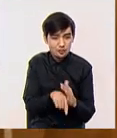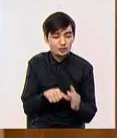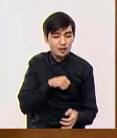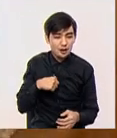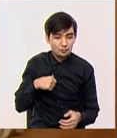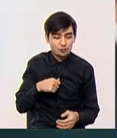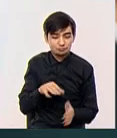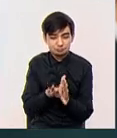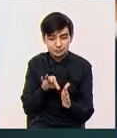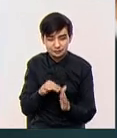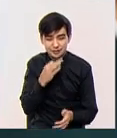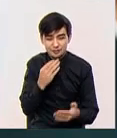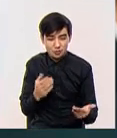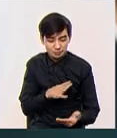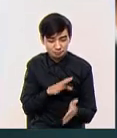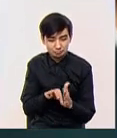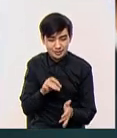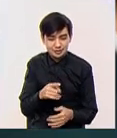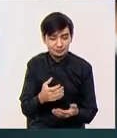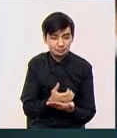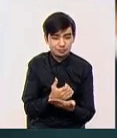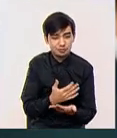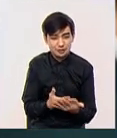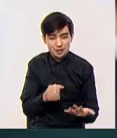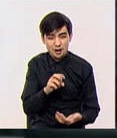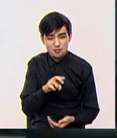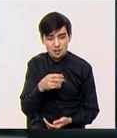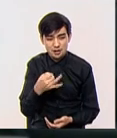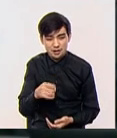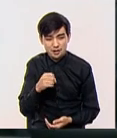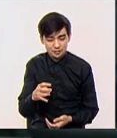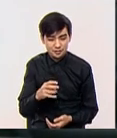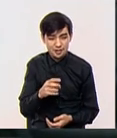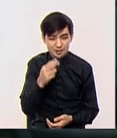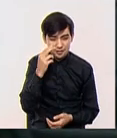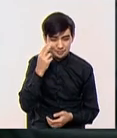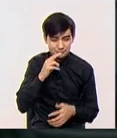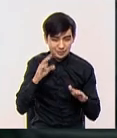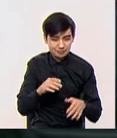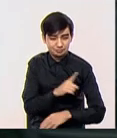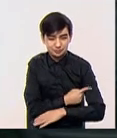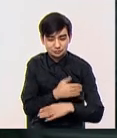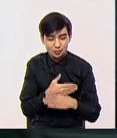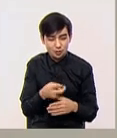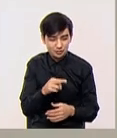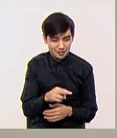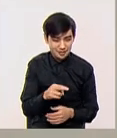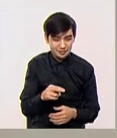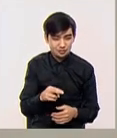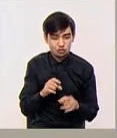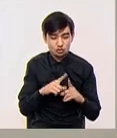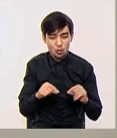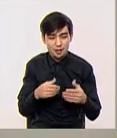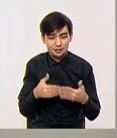ең үздіктері таңдалды. Мәселен, жүлдегерлер қатарындағы Абылайхан Әбдіраш елордада медицина саласындағы еріктілер мектебін ашу